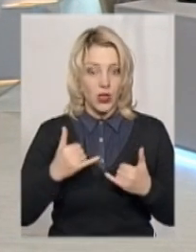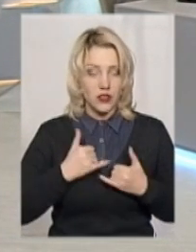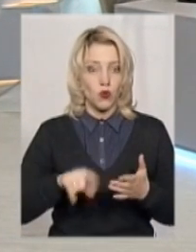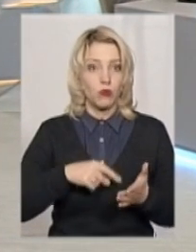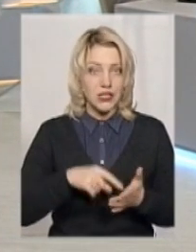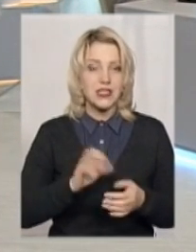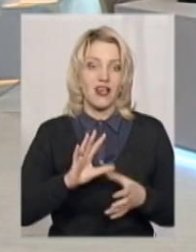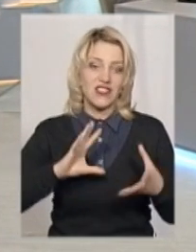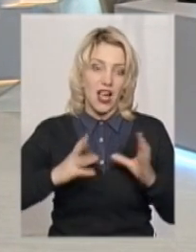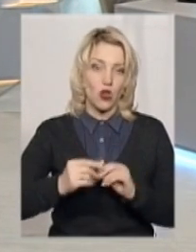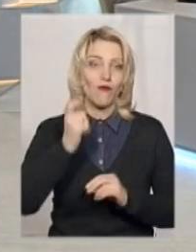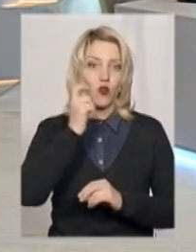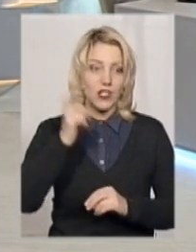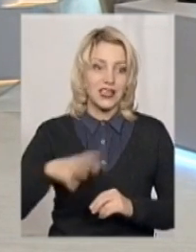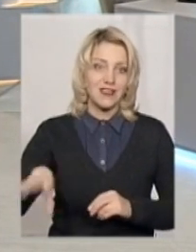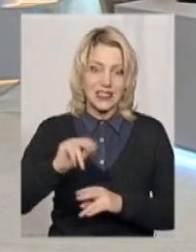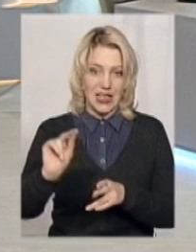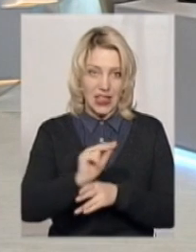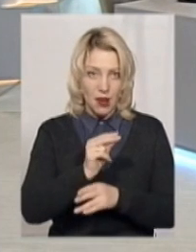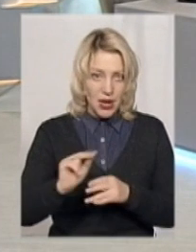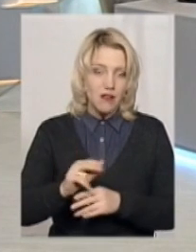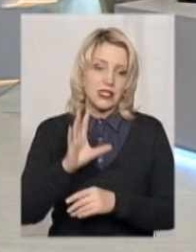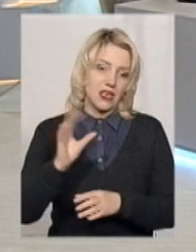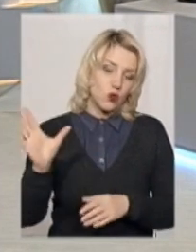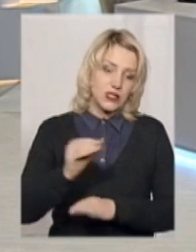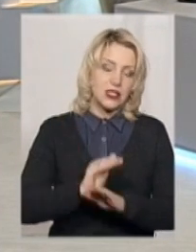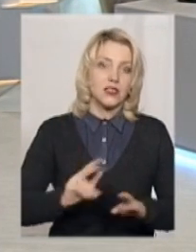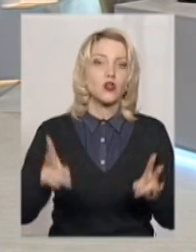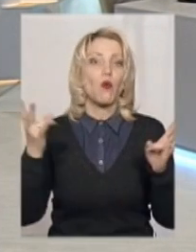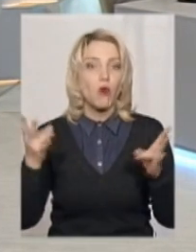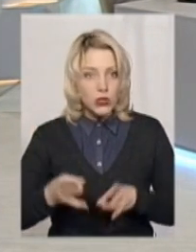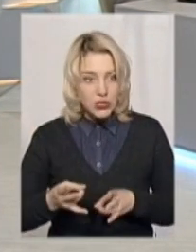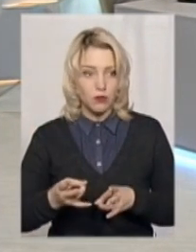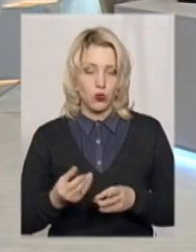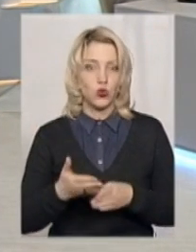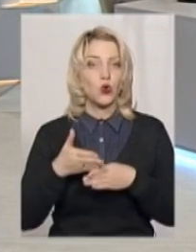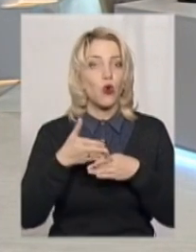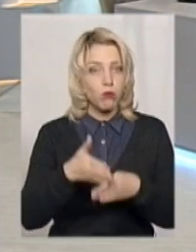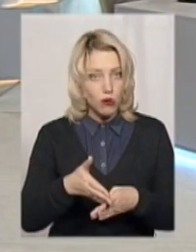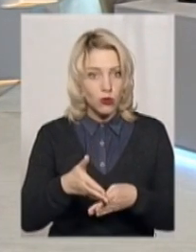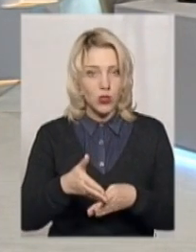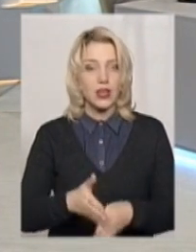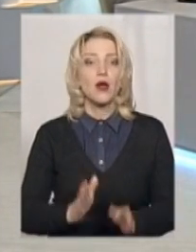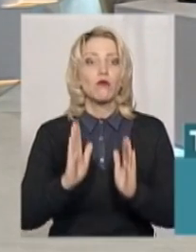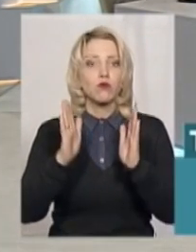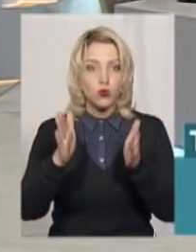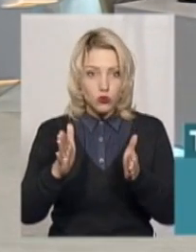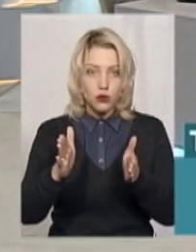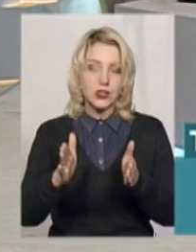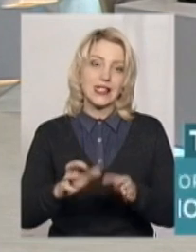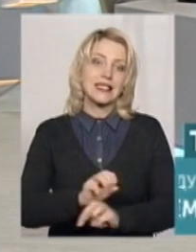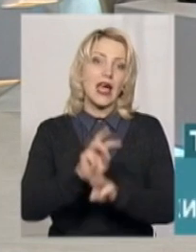місті та й в Україні загалом усе направиться, і усі діти, які потребують допомоги,